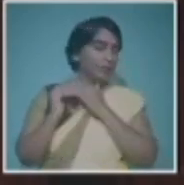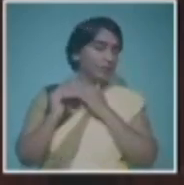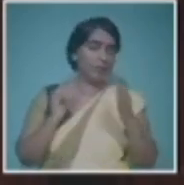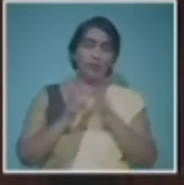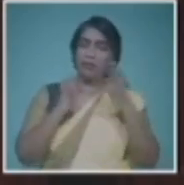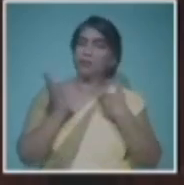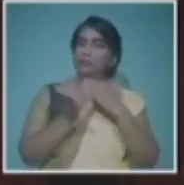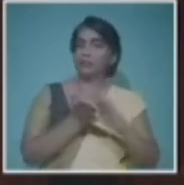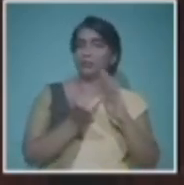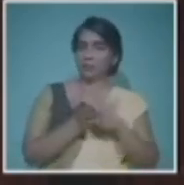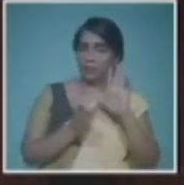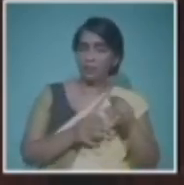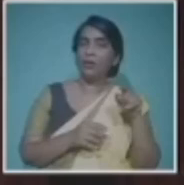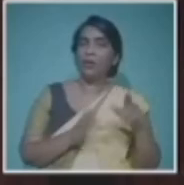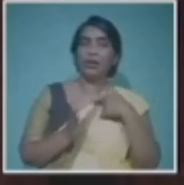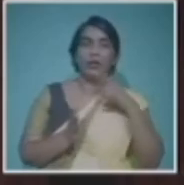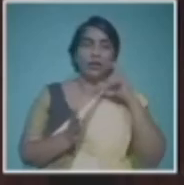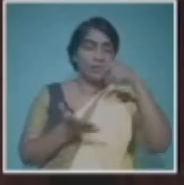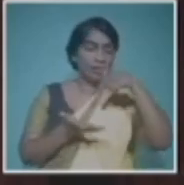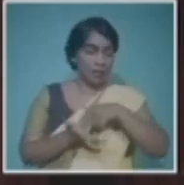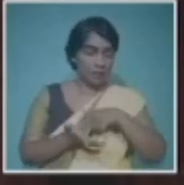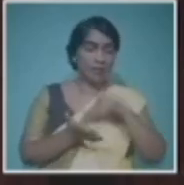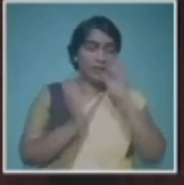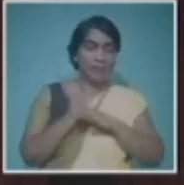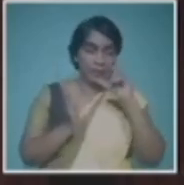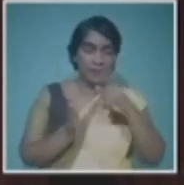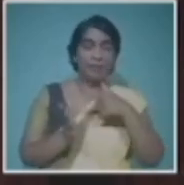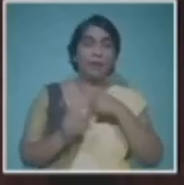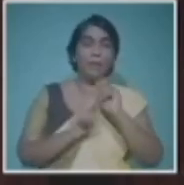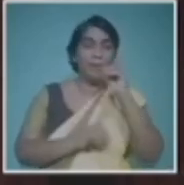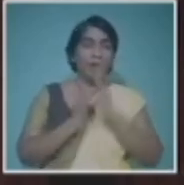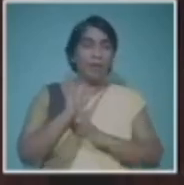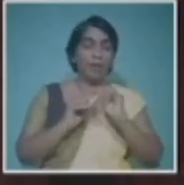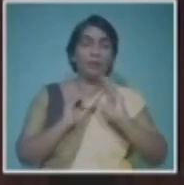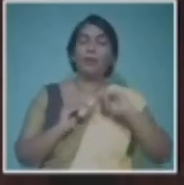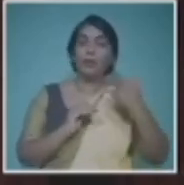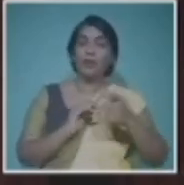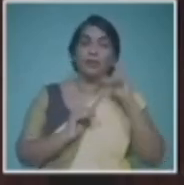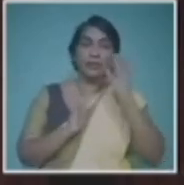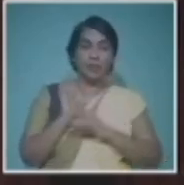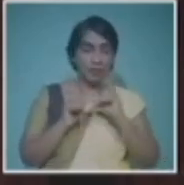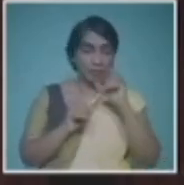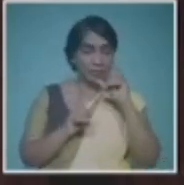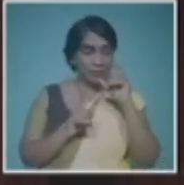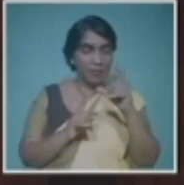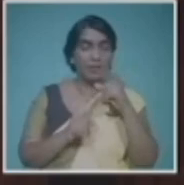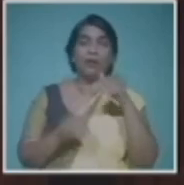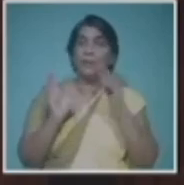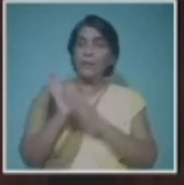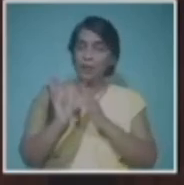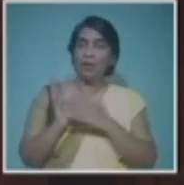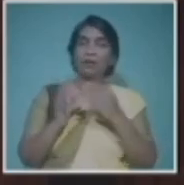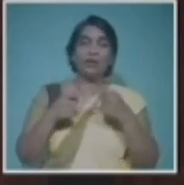විශාල සේවාවක් සිද්ධ කරා ඒ නගර සභාවේ වරක ඔහු පාර්ලිමේන්තු මන්ත්‍රී භූමිකාවෙන් පස්සෙත් නගර සභාවේ නියෝජිතයෙක් විදියට